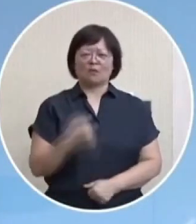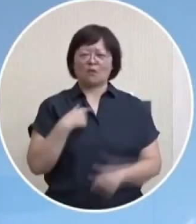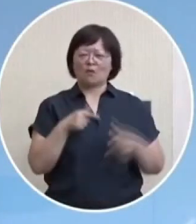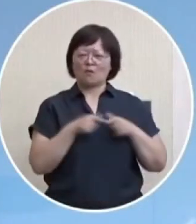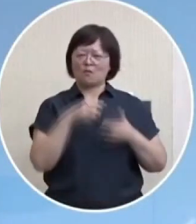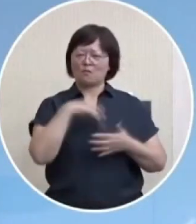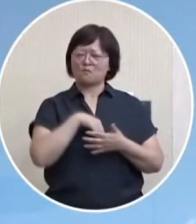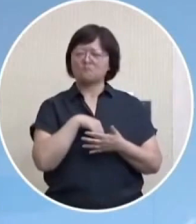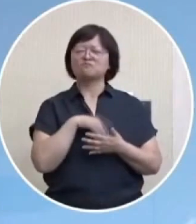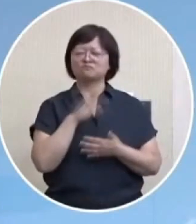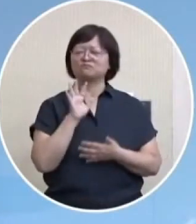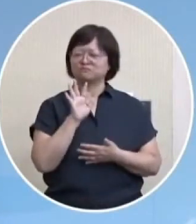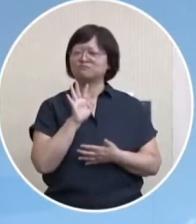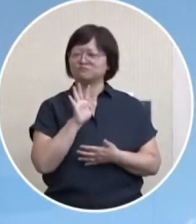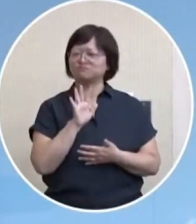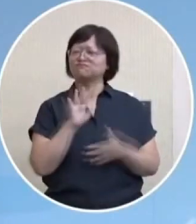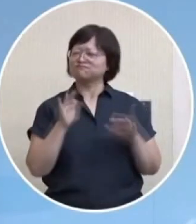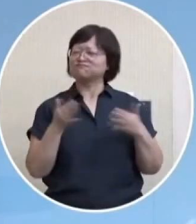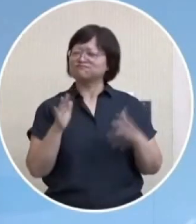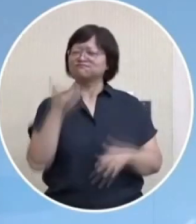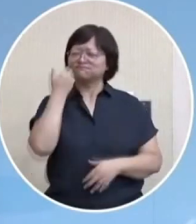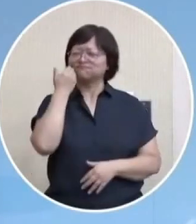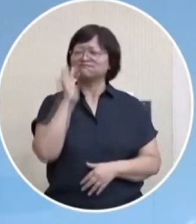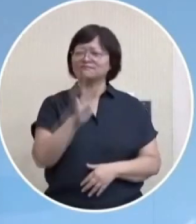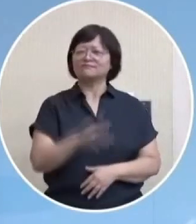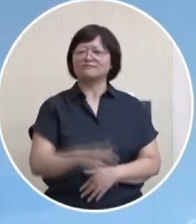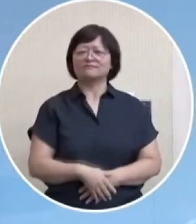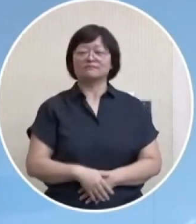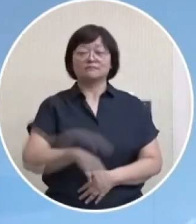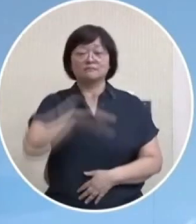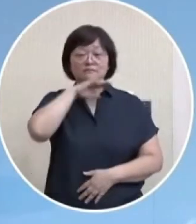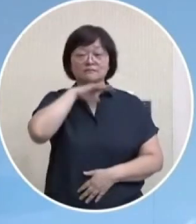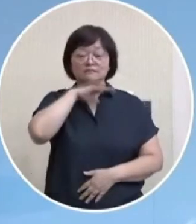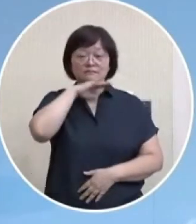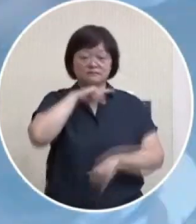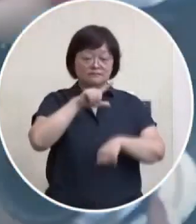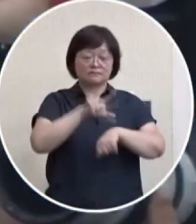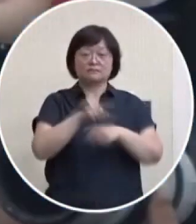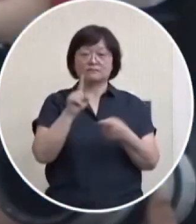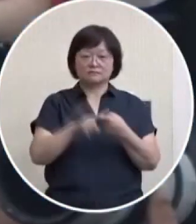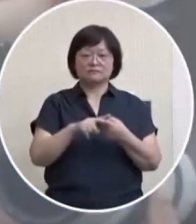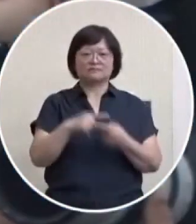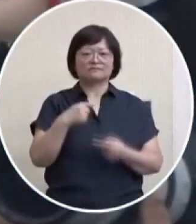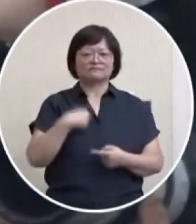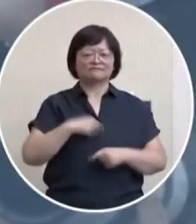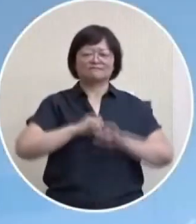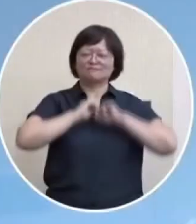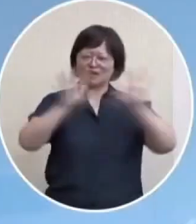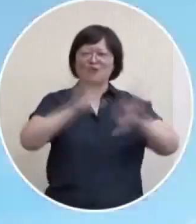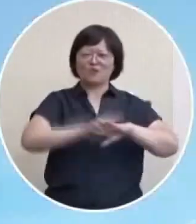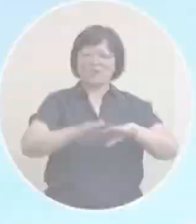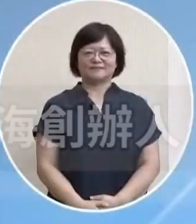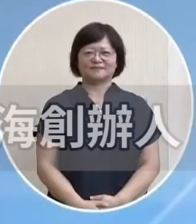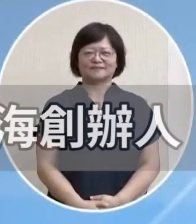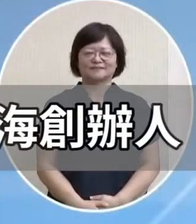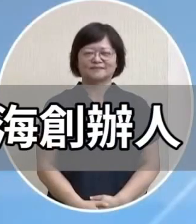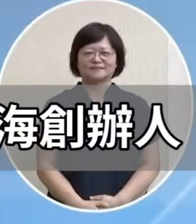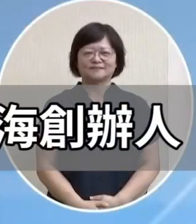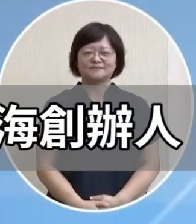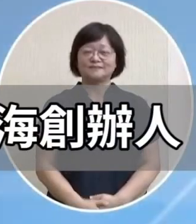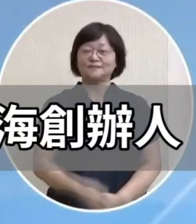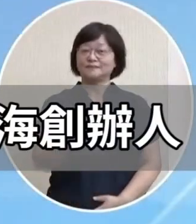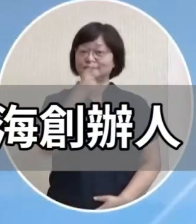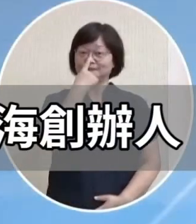有人选，时机到了，一定会向大家报告。谢谢各位。